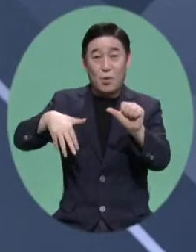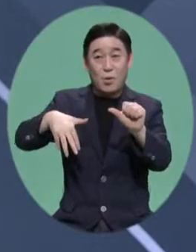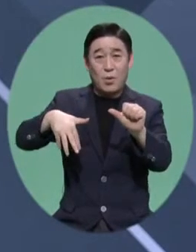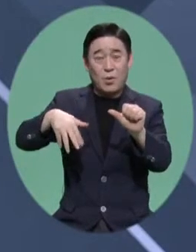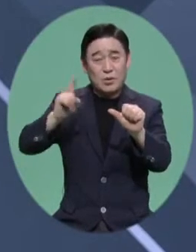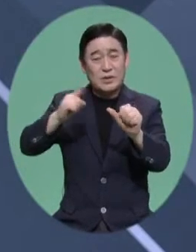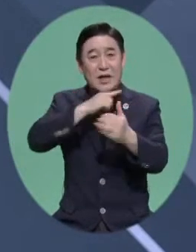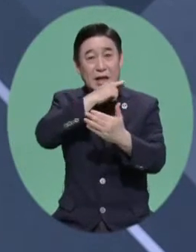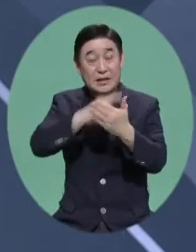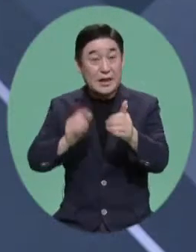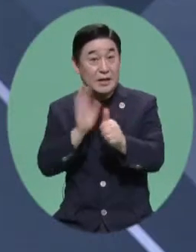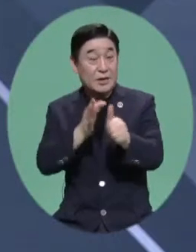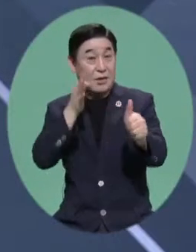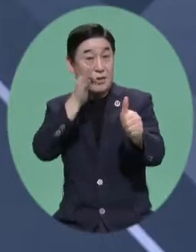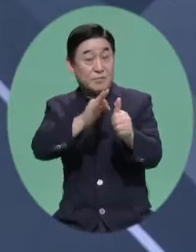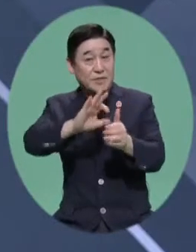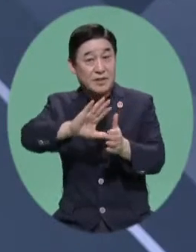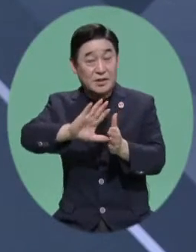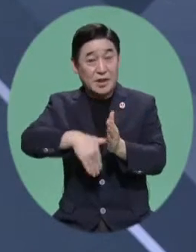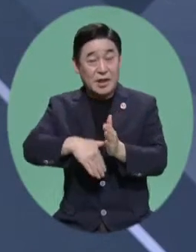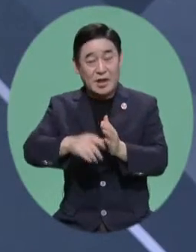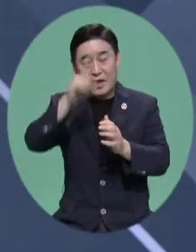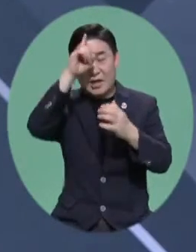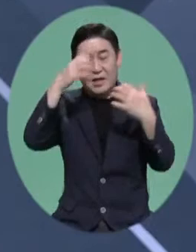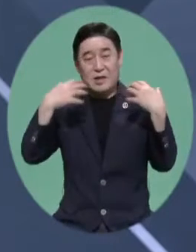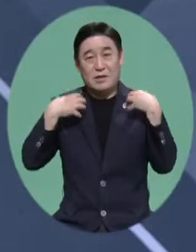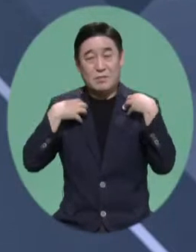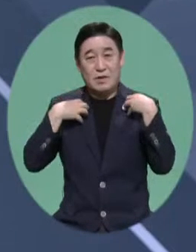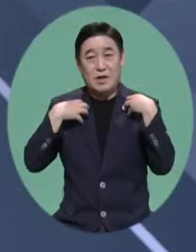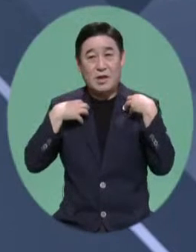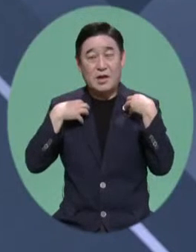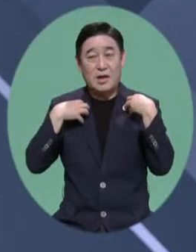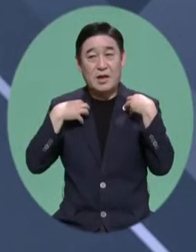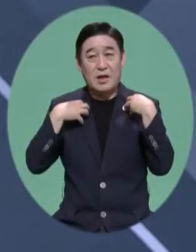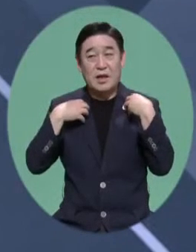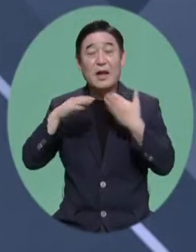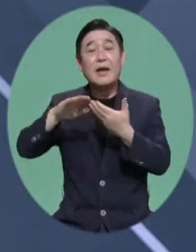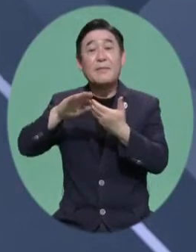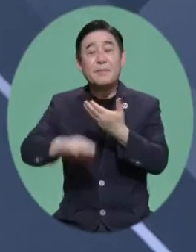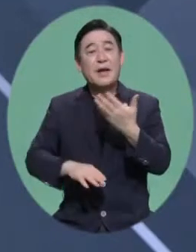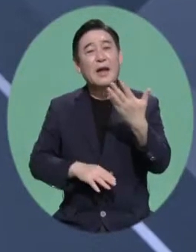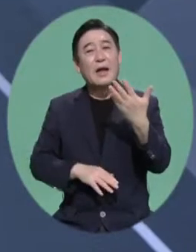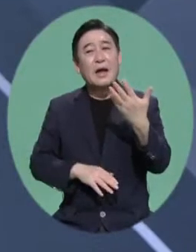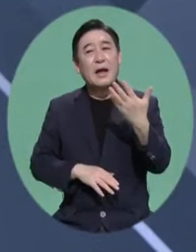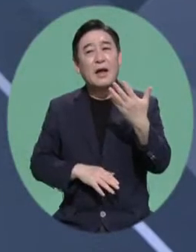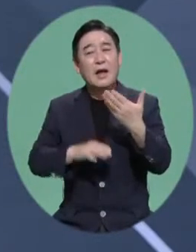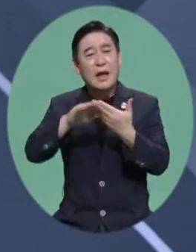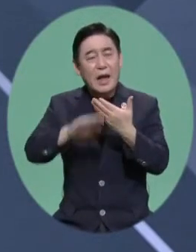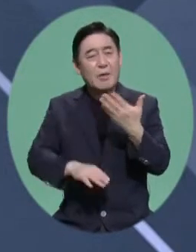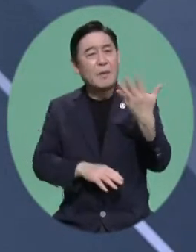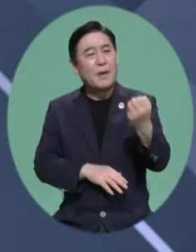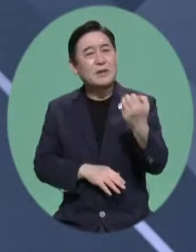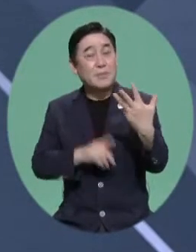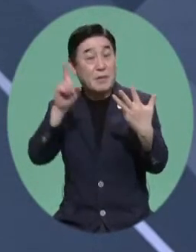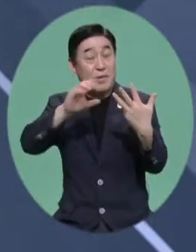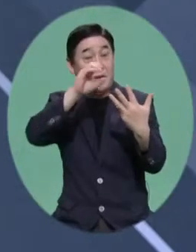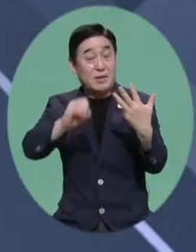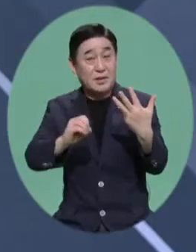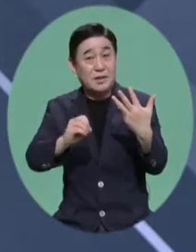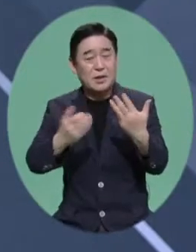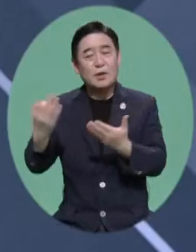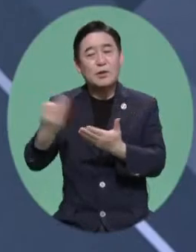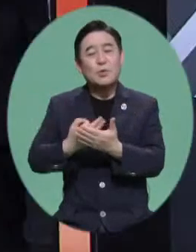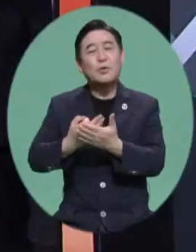제한 지원금 지급 당시의 정부가 버파 2 88 에서 팝 하위 88% 까지